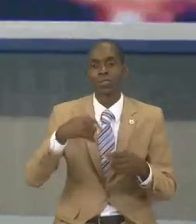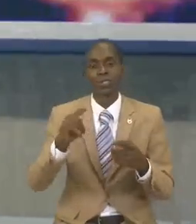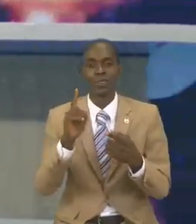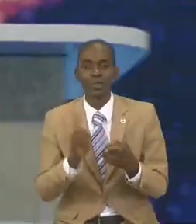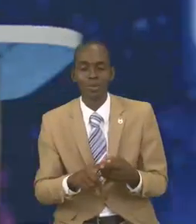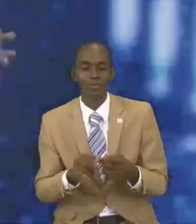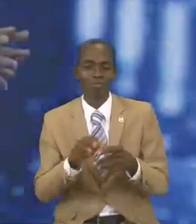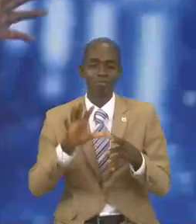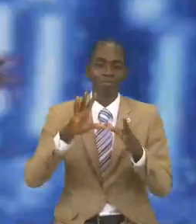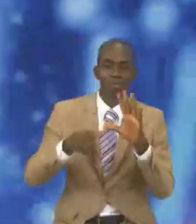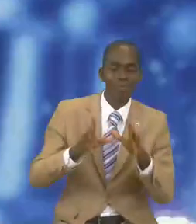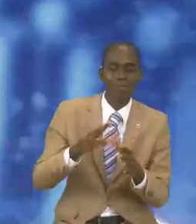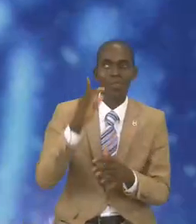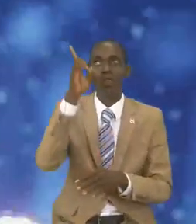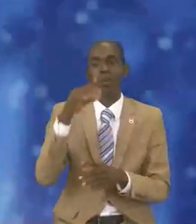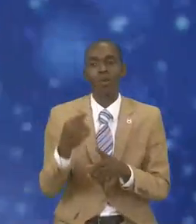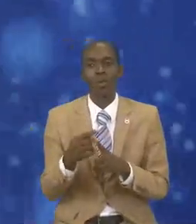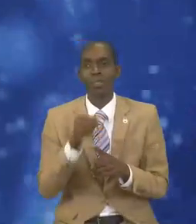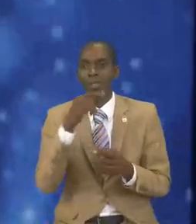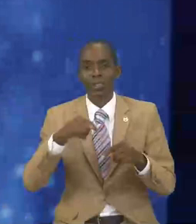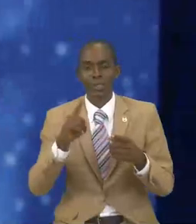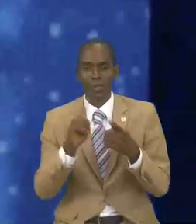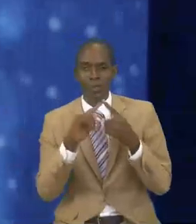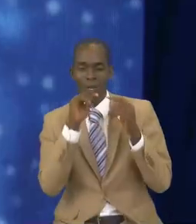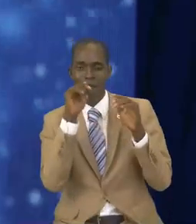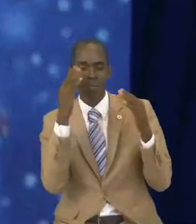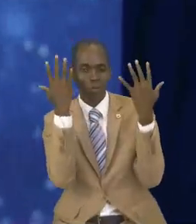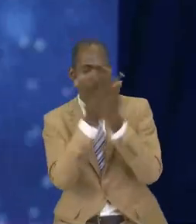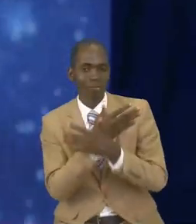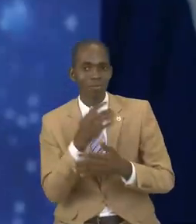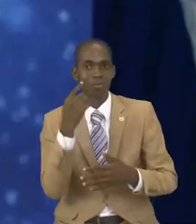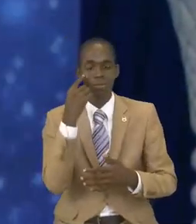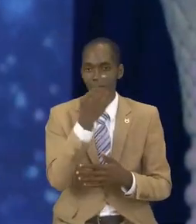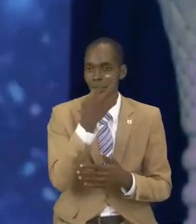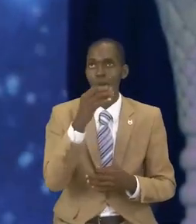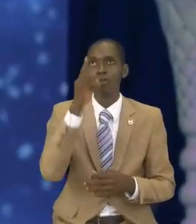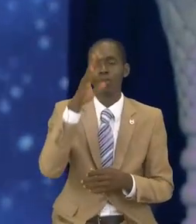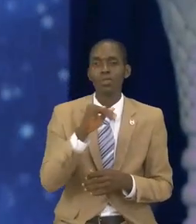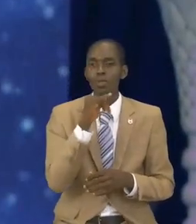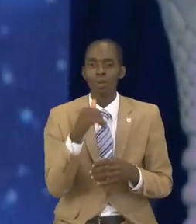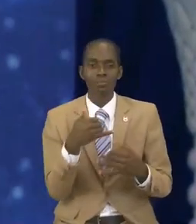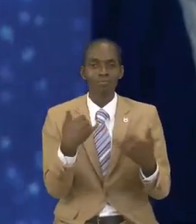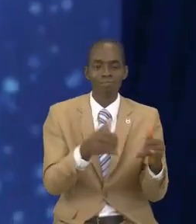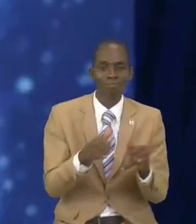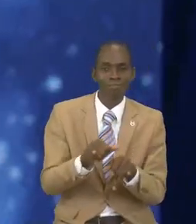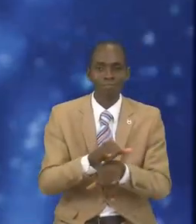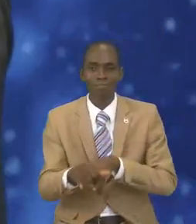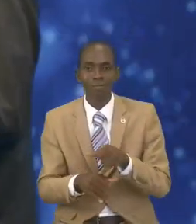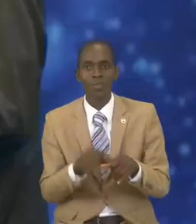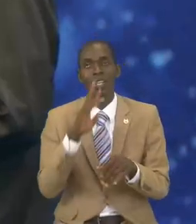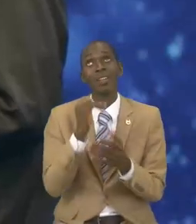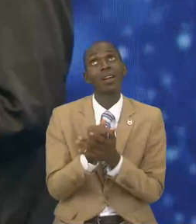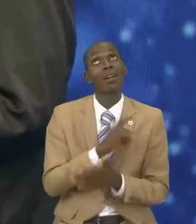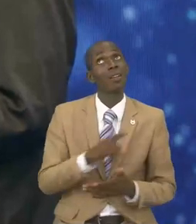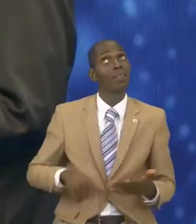de plaisanter, blaguer avec Dieu pour couvrir la face de Dieu dans sa parole. Vous ne jouez pas avec Dieu. Vous ne dites